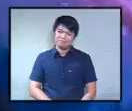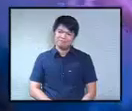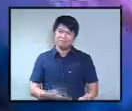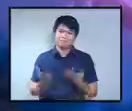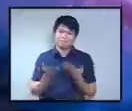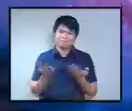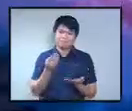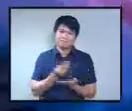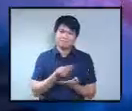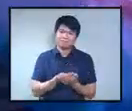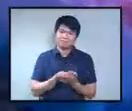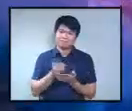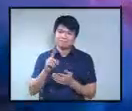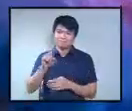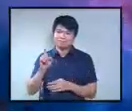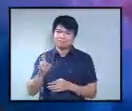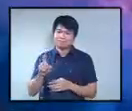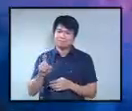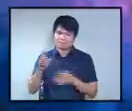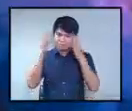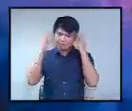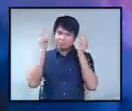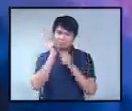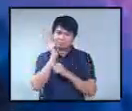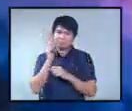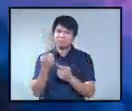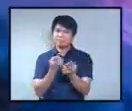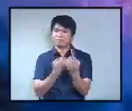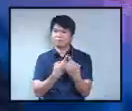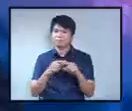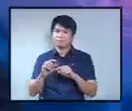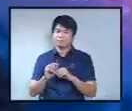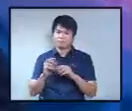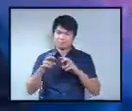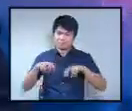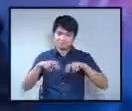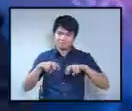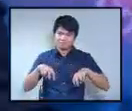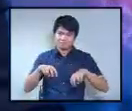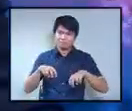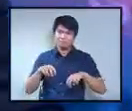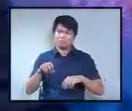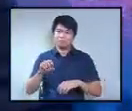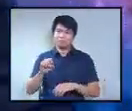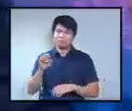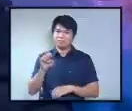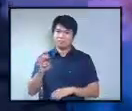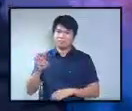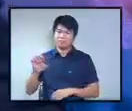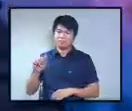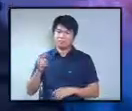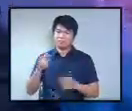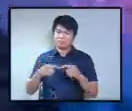Nasa na ang pera? Yan ang tanong na gusto ni Pangulong Duterte na masagot, kaya't desidido siyang paimbestigahan ng SEA Games hosting na bansa. Pero si